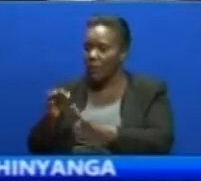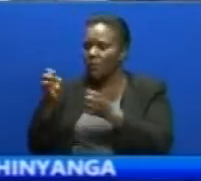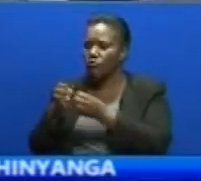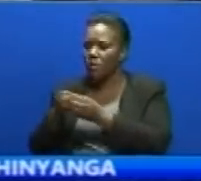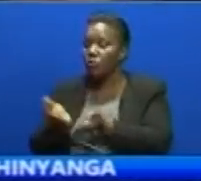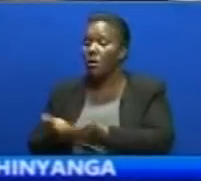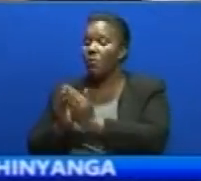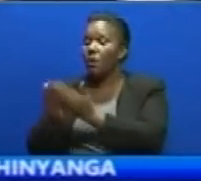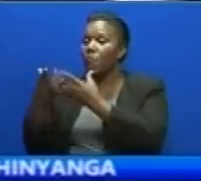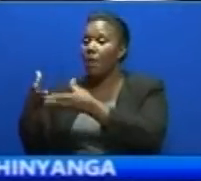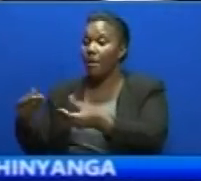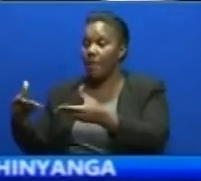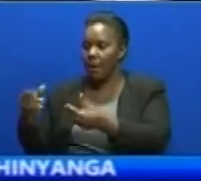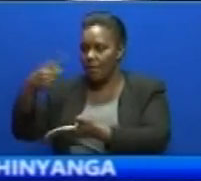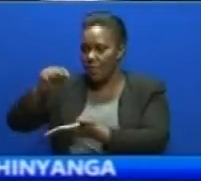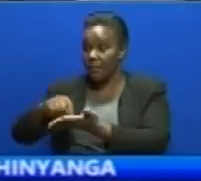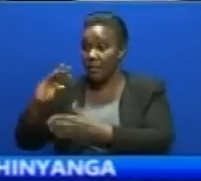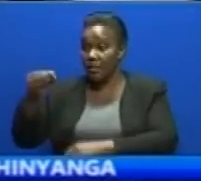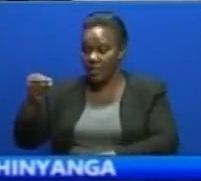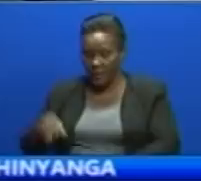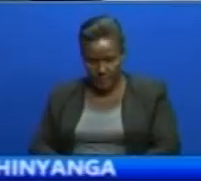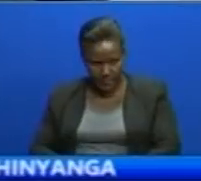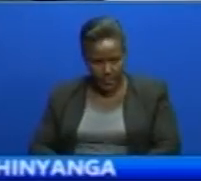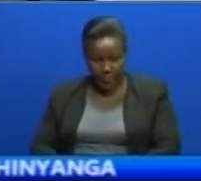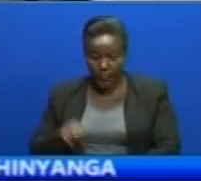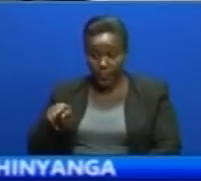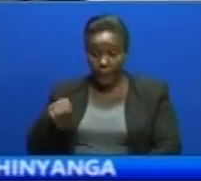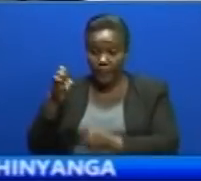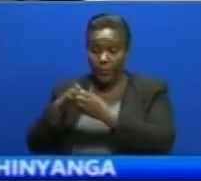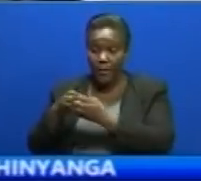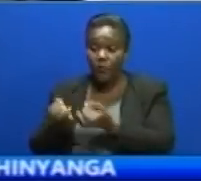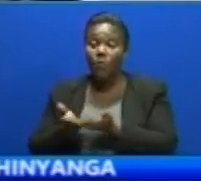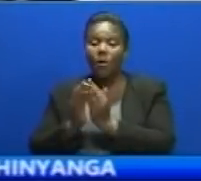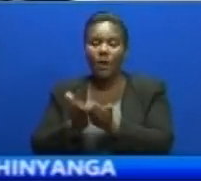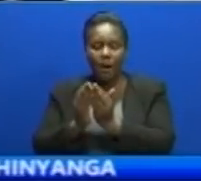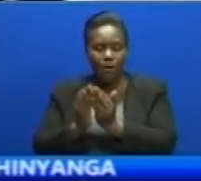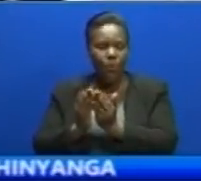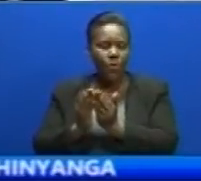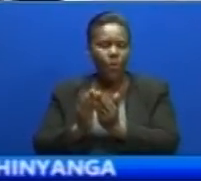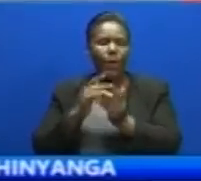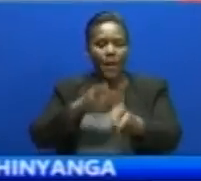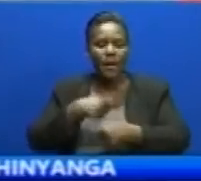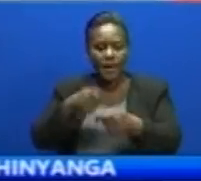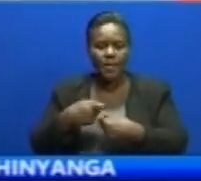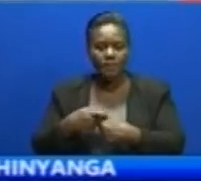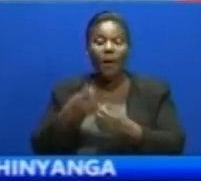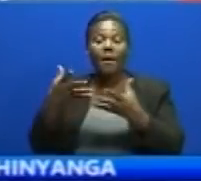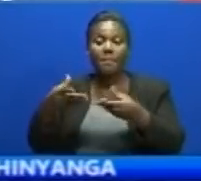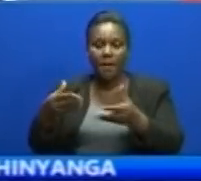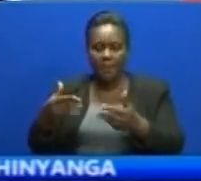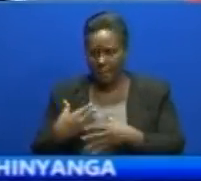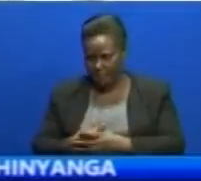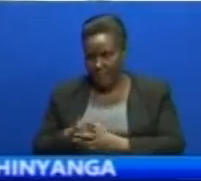Shinyanga. Katika kikao kilichokutanisha wadau mbalimbali katika mikoa inayolima zao hilo, pamoja na mambo